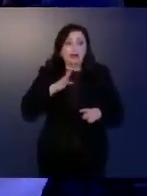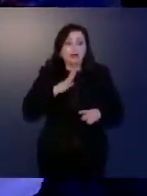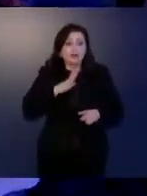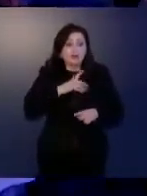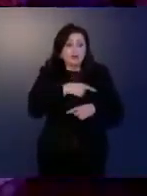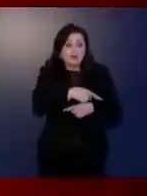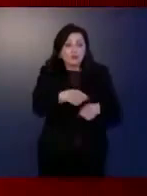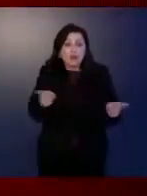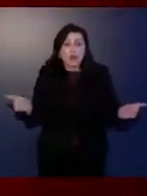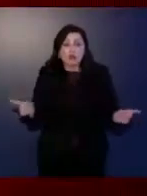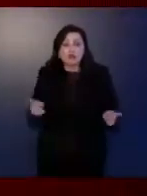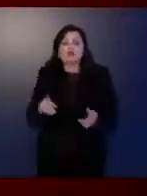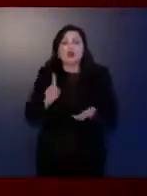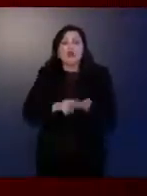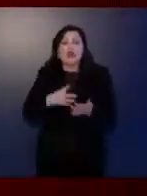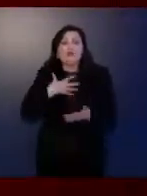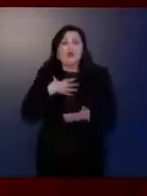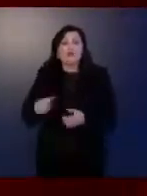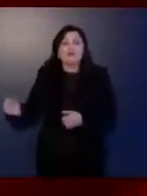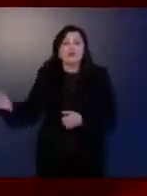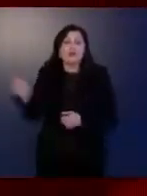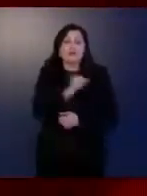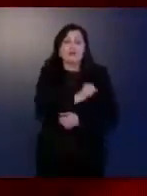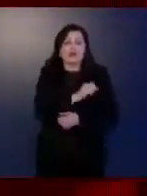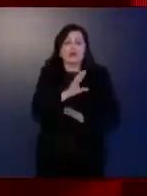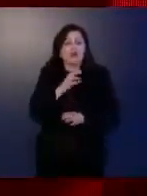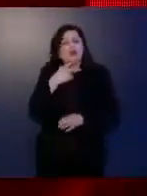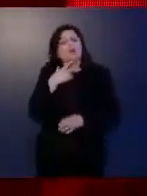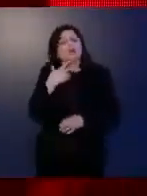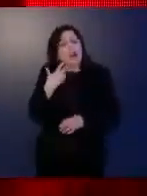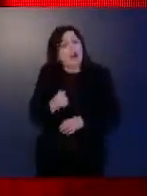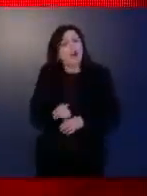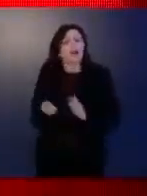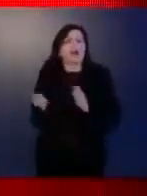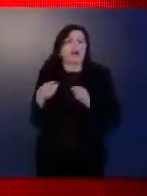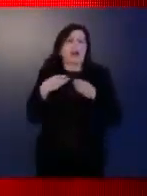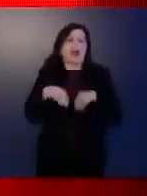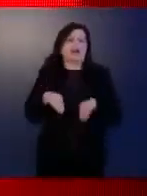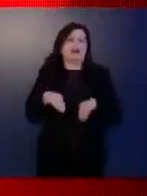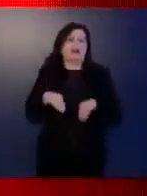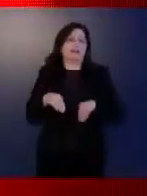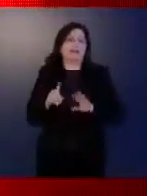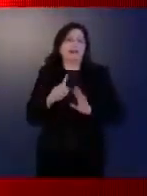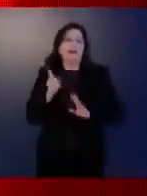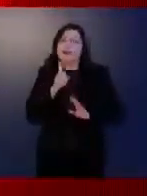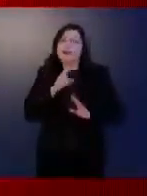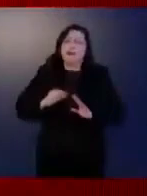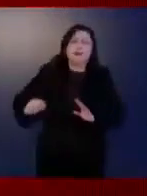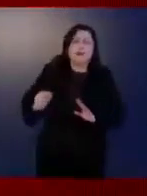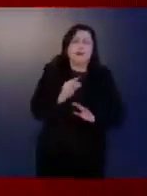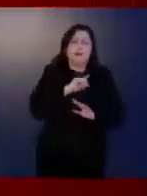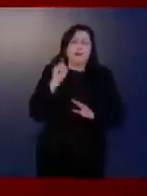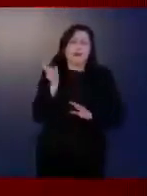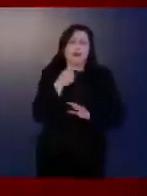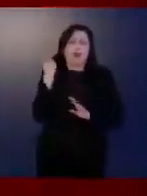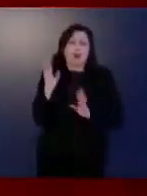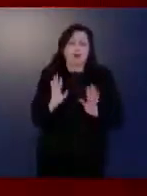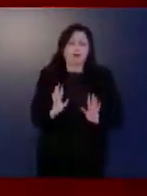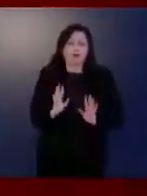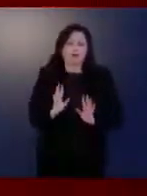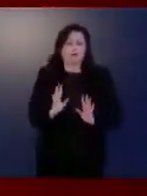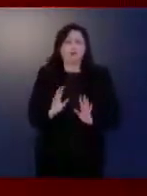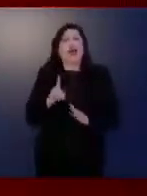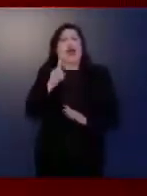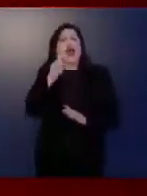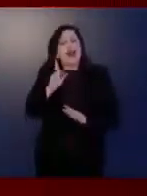εναλλακτική, ότι δεν είναι όλοι οι ίδιοι, ότι όλοι δεν μπορούν να κάνουν όλα αλλά ότι